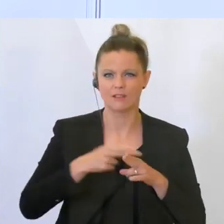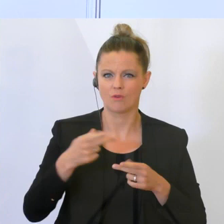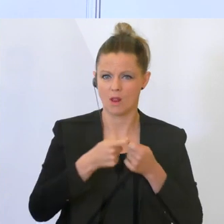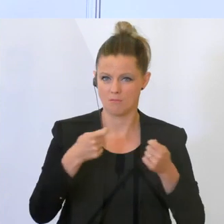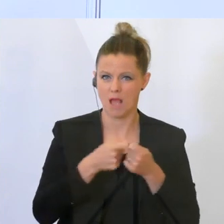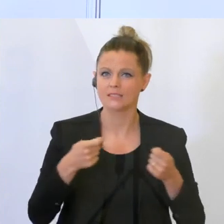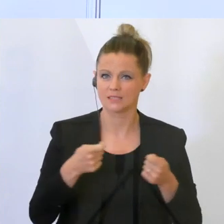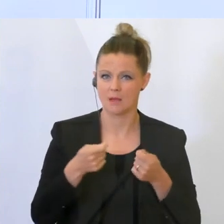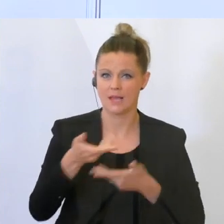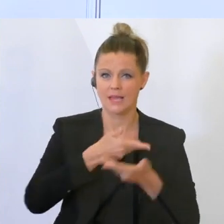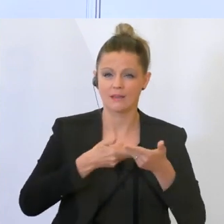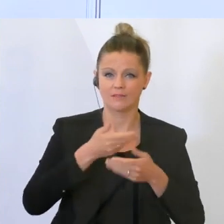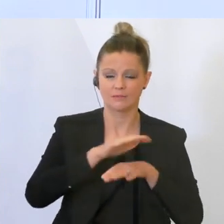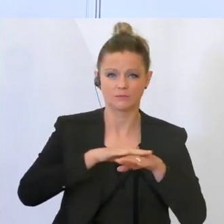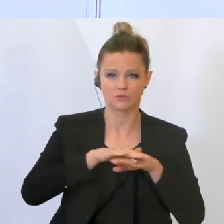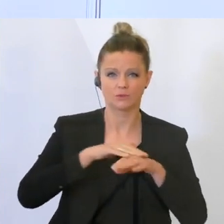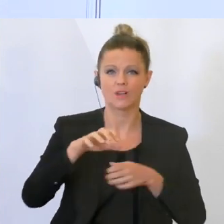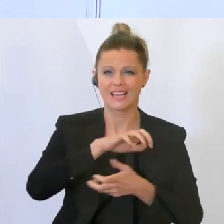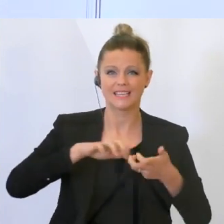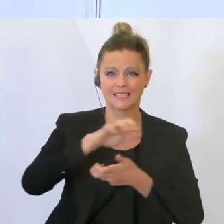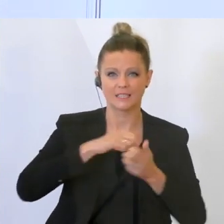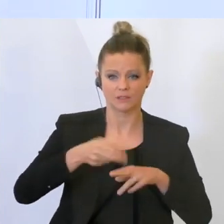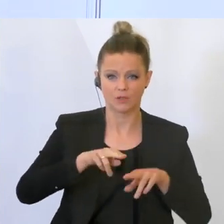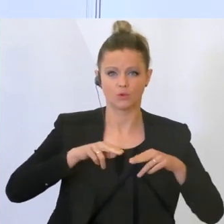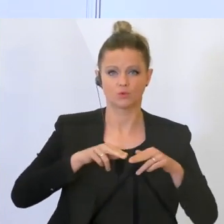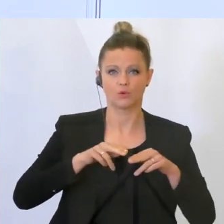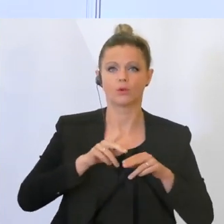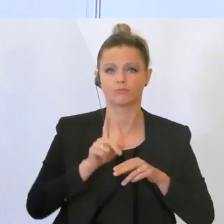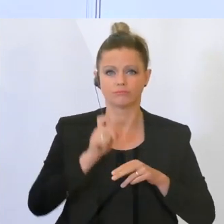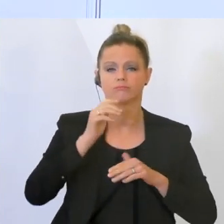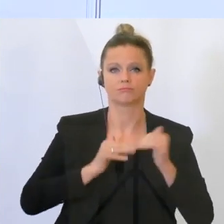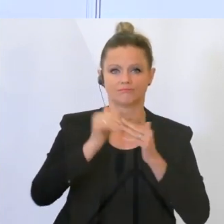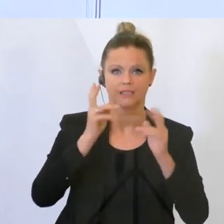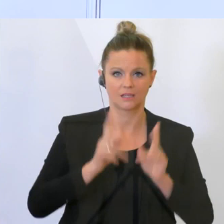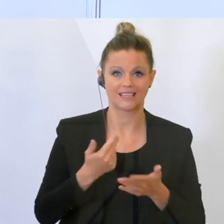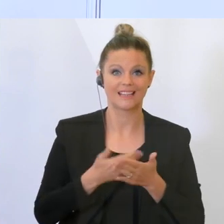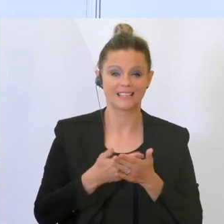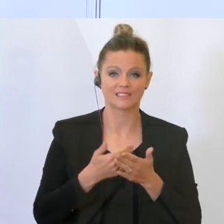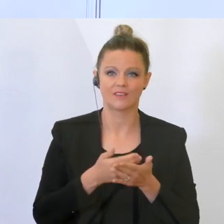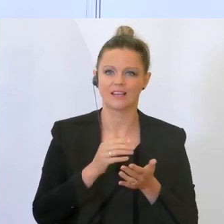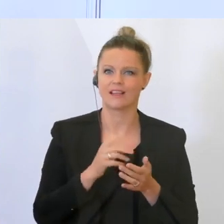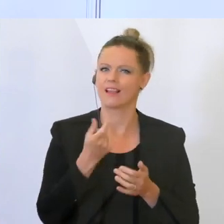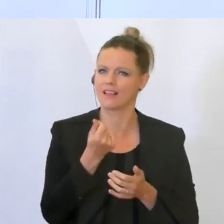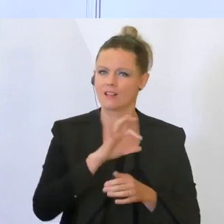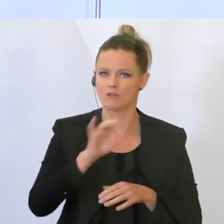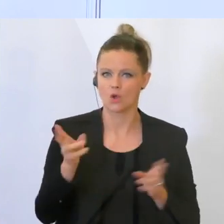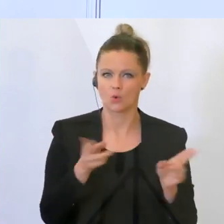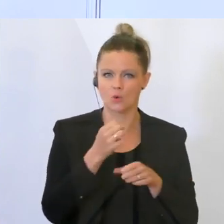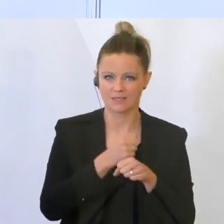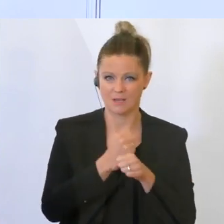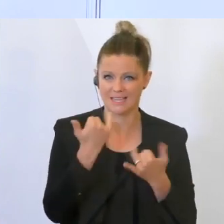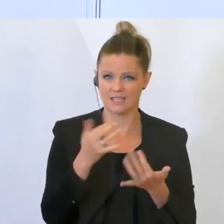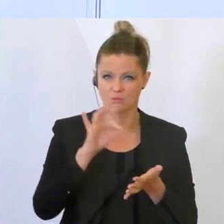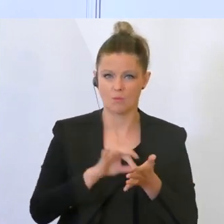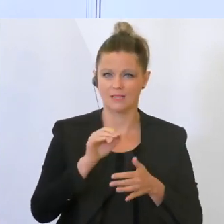um aus dieser Krise auch wieder herauszukommen. Wir werden daher die Mittel für die Kurzarbeit, die ja bisher schon bei ca. 10 Milliarden